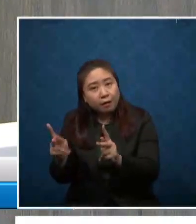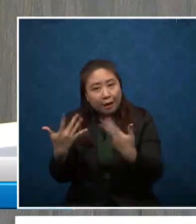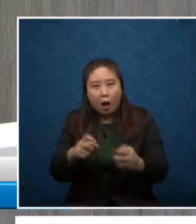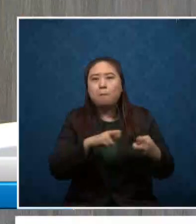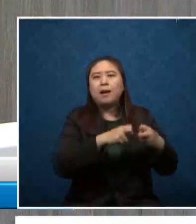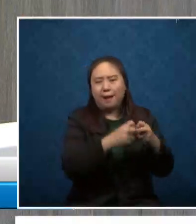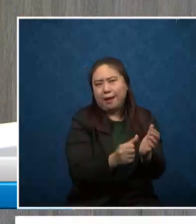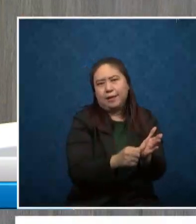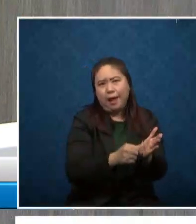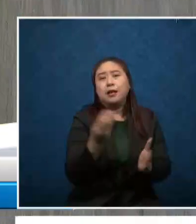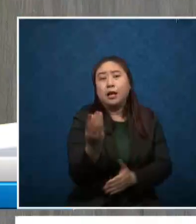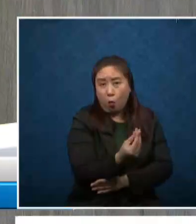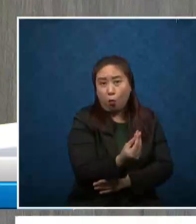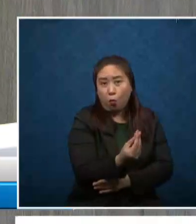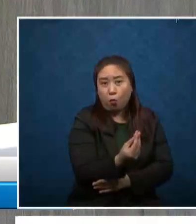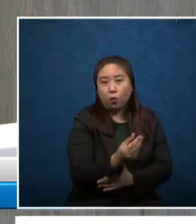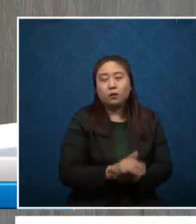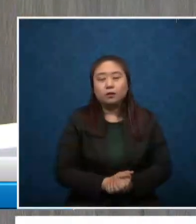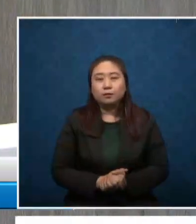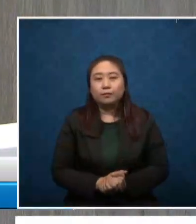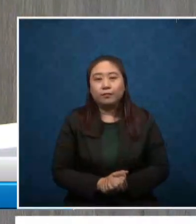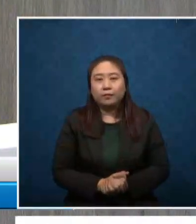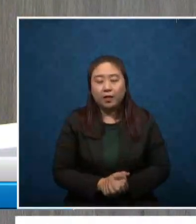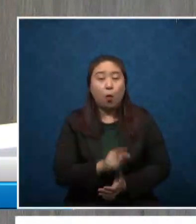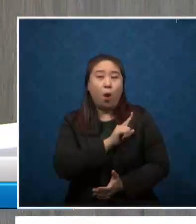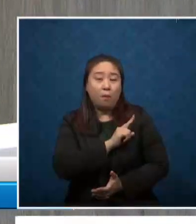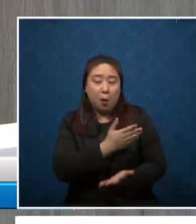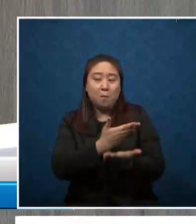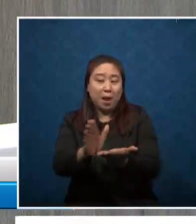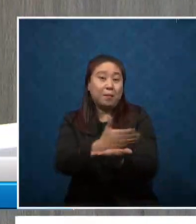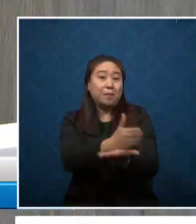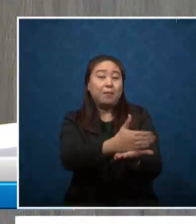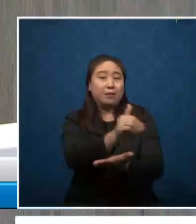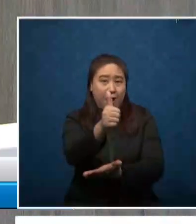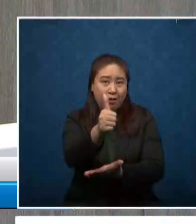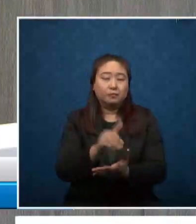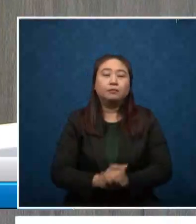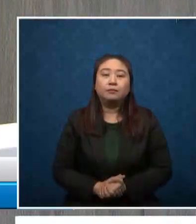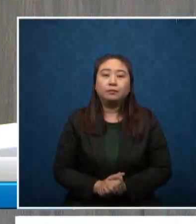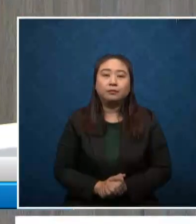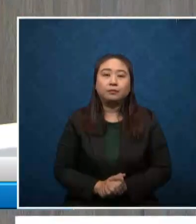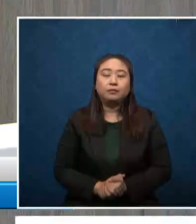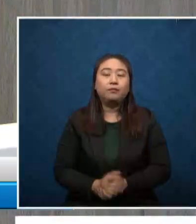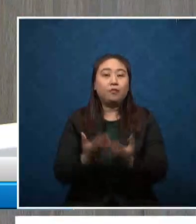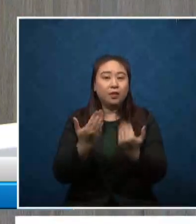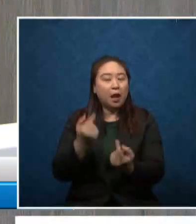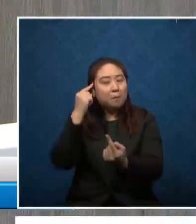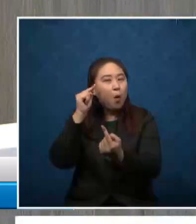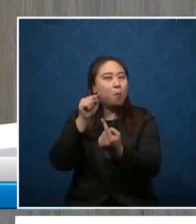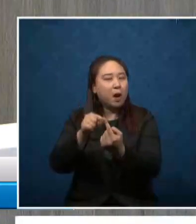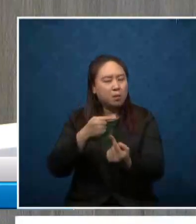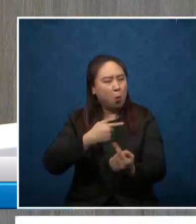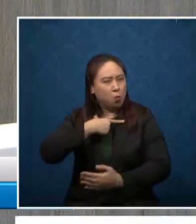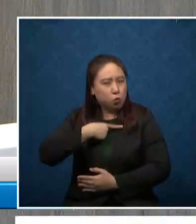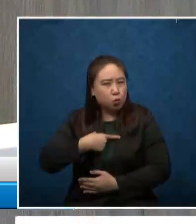ปัญหา ไดอย่างรวดเร็วนะครัและกระจายคามบcentric ชอบ ปยององ่ Northeastสำหบคิดทางและเปาหมายทผมชื่นใจเปภิกษษน